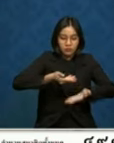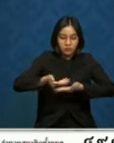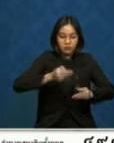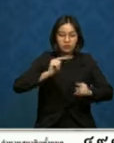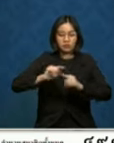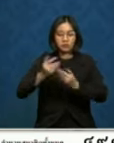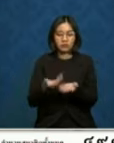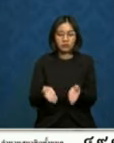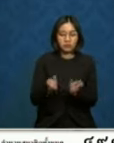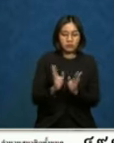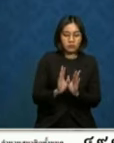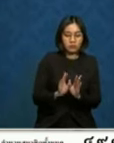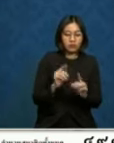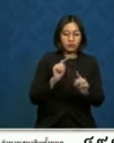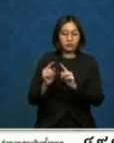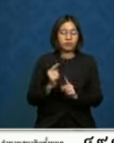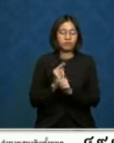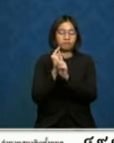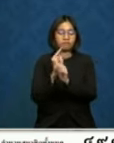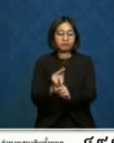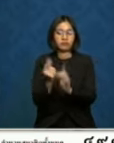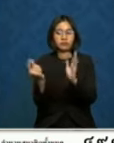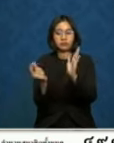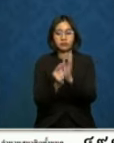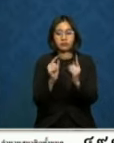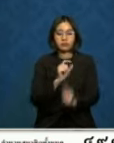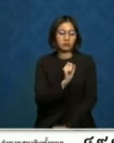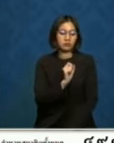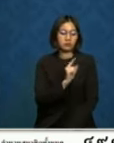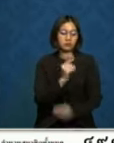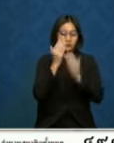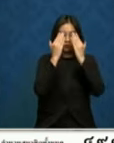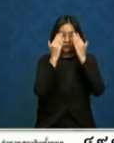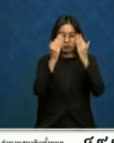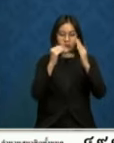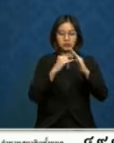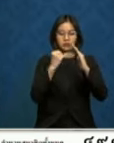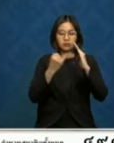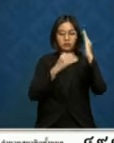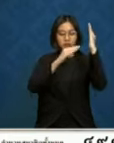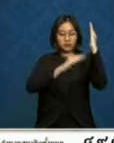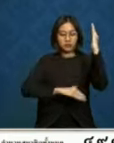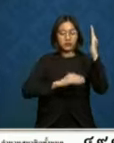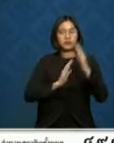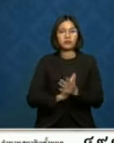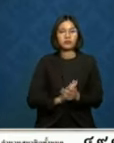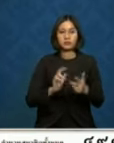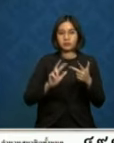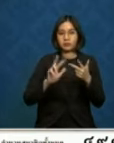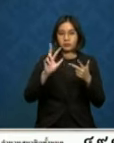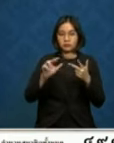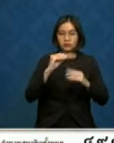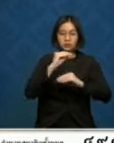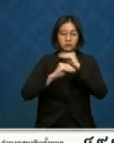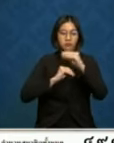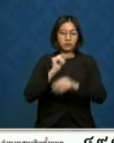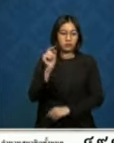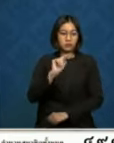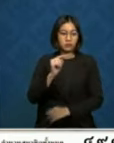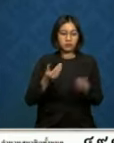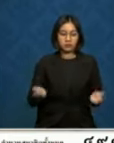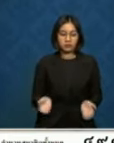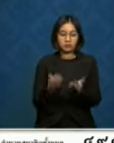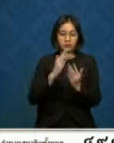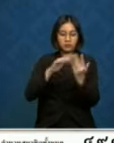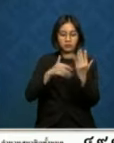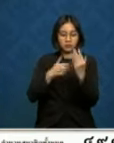าทครอบครัวและมรดกตามบทบัญญัติแห่งศาสนาอิสลามในพื้นที่จังหวัดชายแดนภาคใต้และ3โครงการขับเคลื่อน